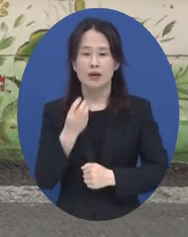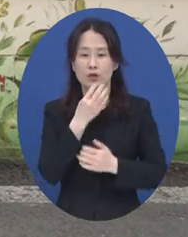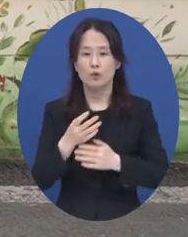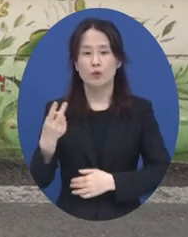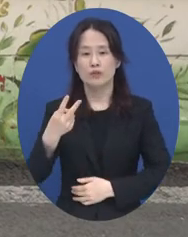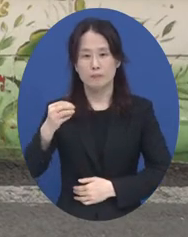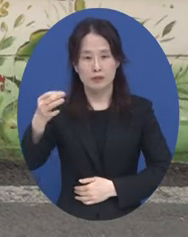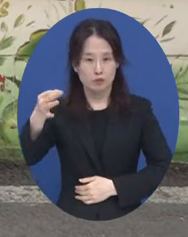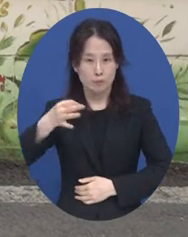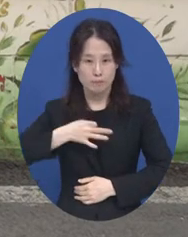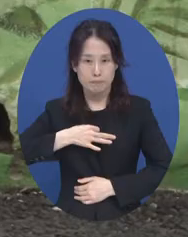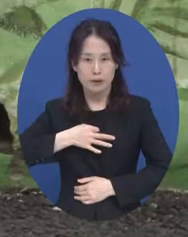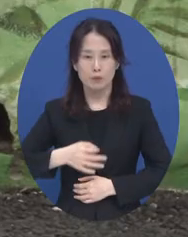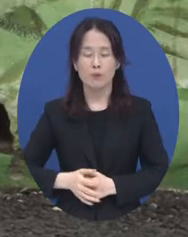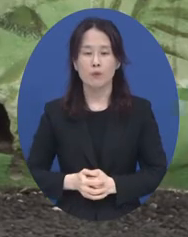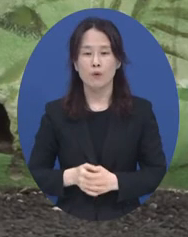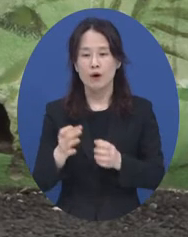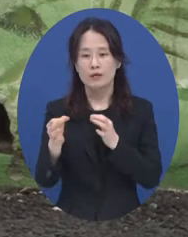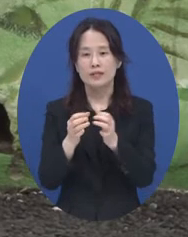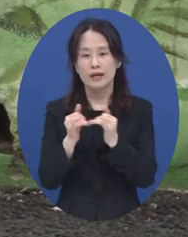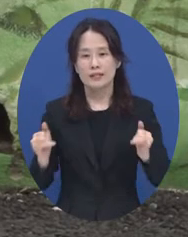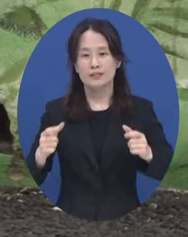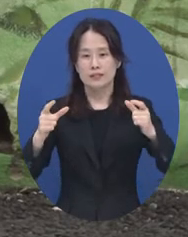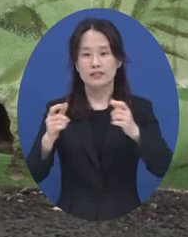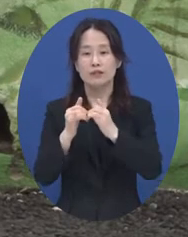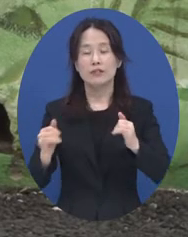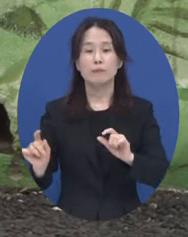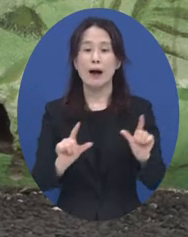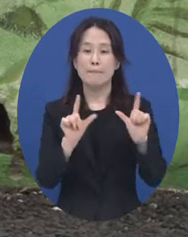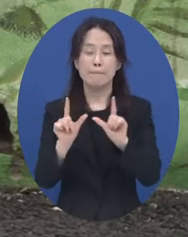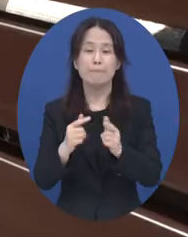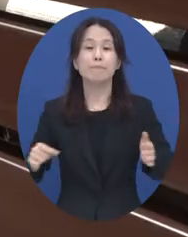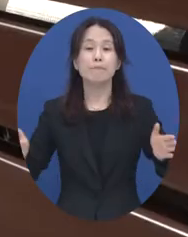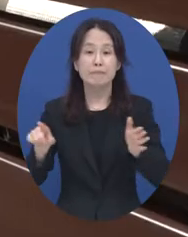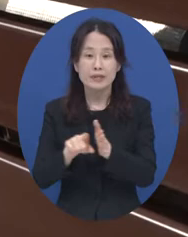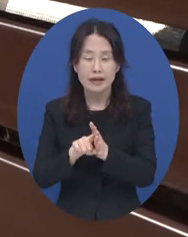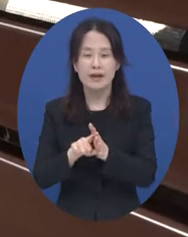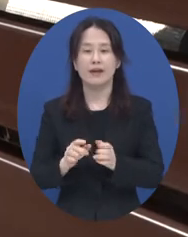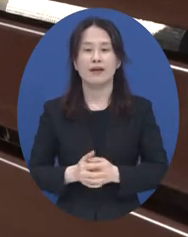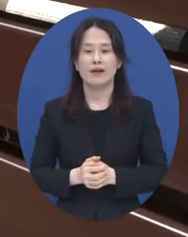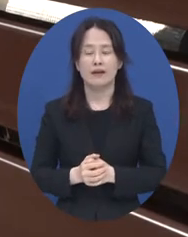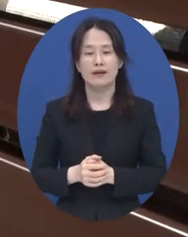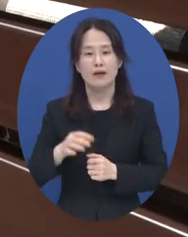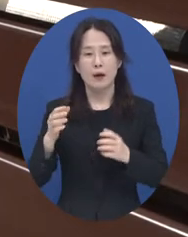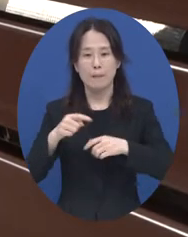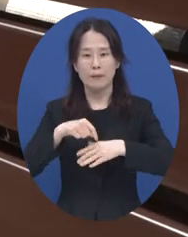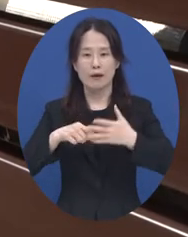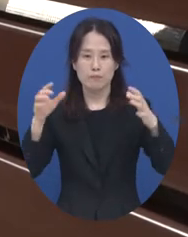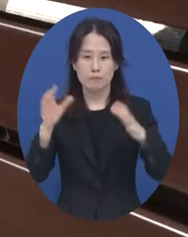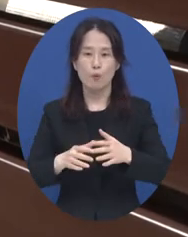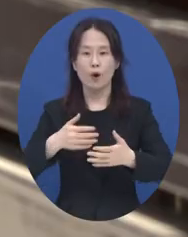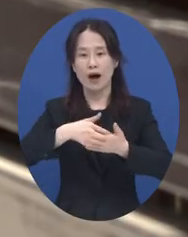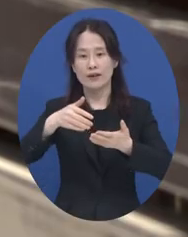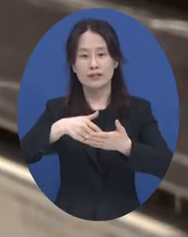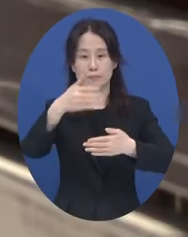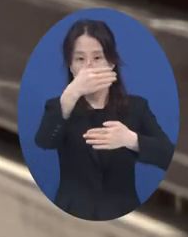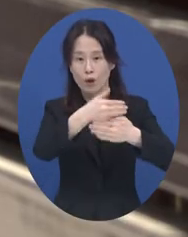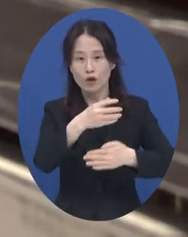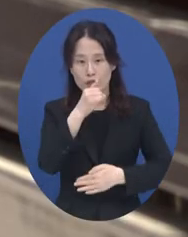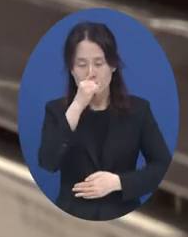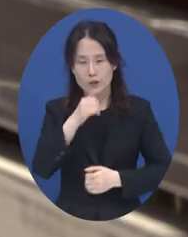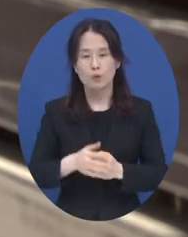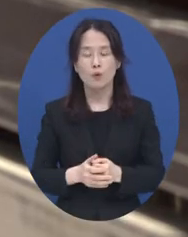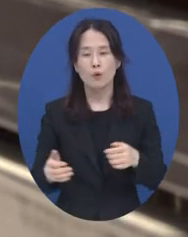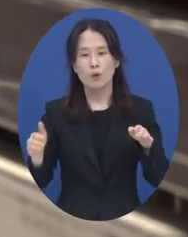로부터 2천 원을 지원받았다 상인들이 지역 주민들과 함께 마음을 모아 거리에 알록달록 벽화를 입히고 시설